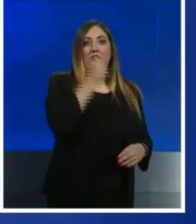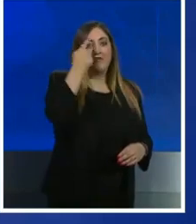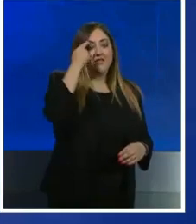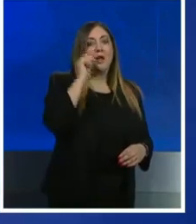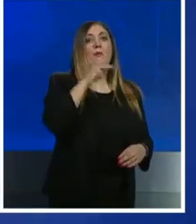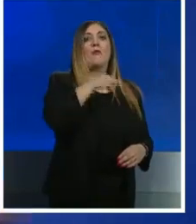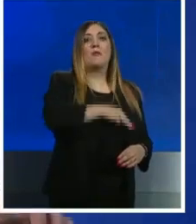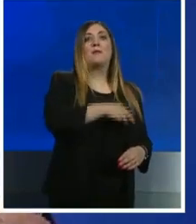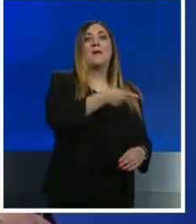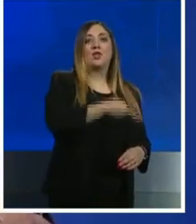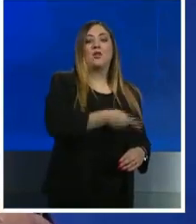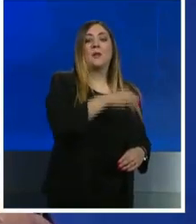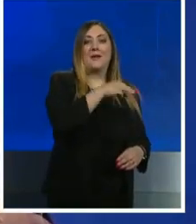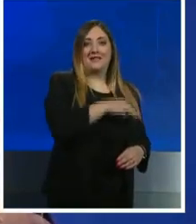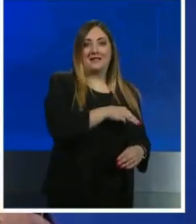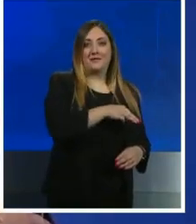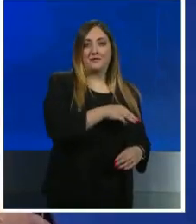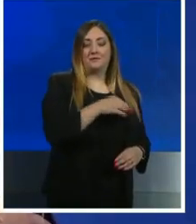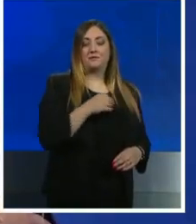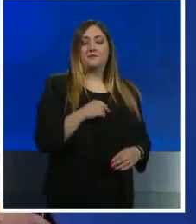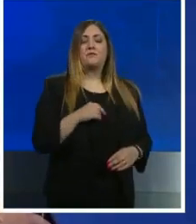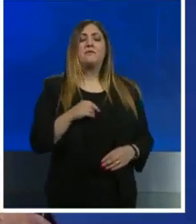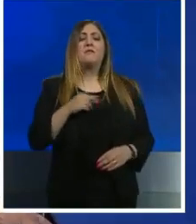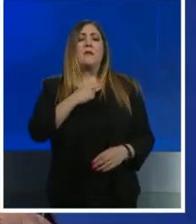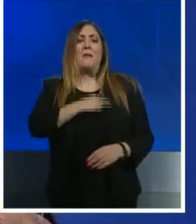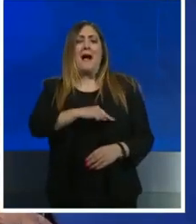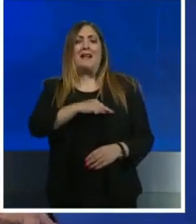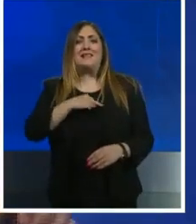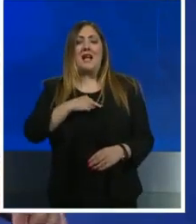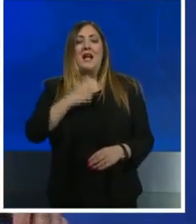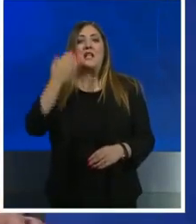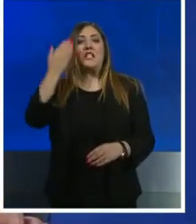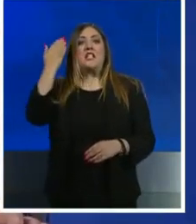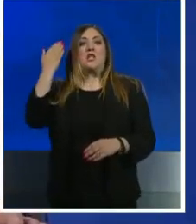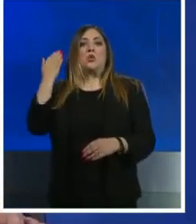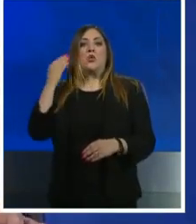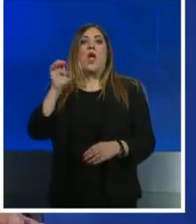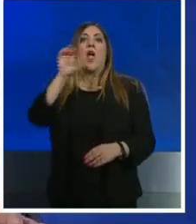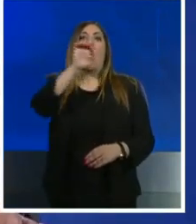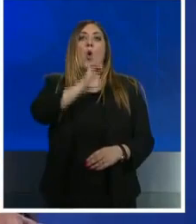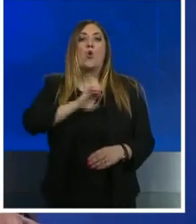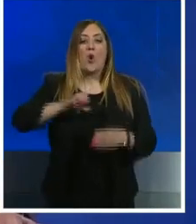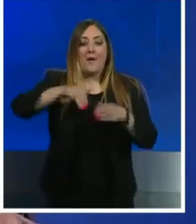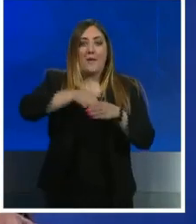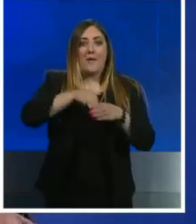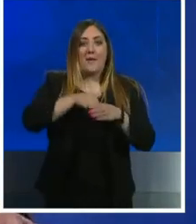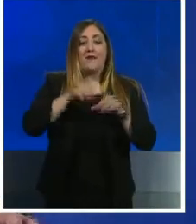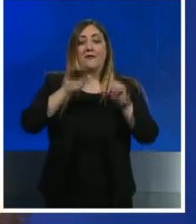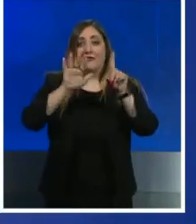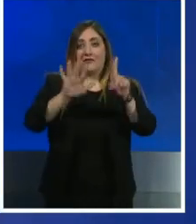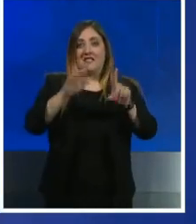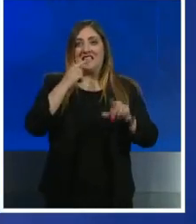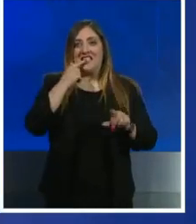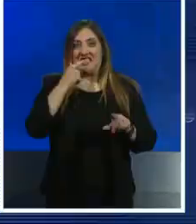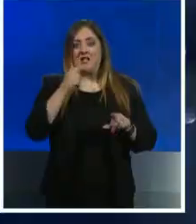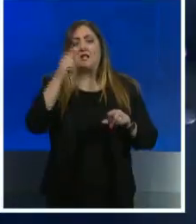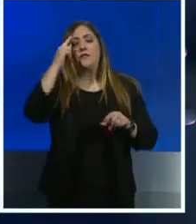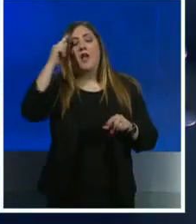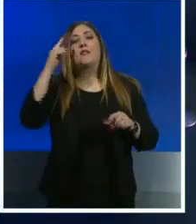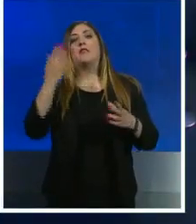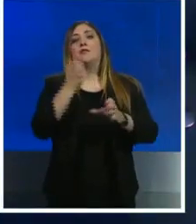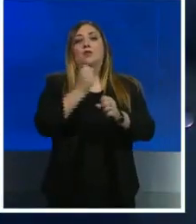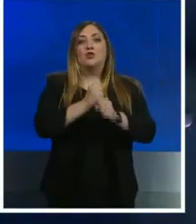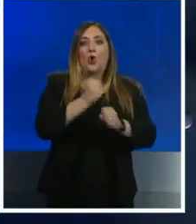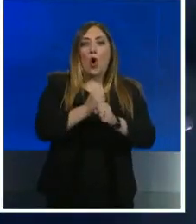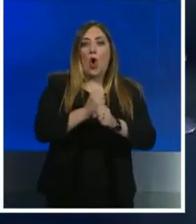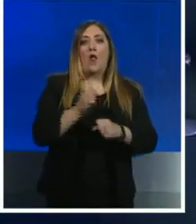Patriotti Maltin. Malta issa ilha 15-il sena b'esperjenza fl-Unjoni Ewropea, nafu kif taħdem, nafu x'inhuma l-kurrenti